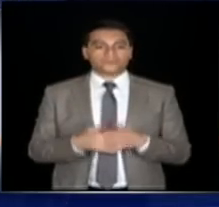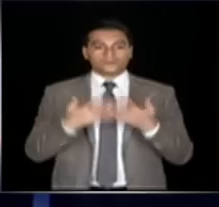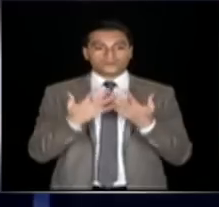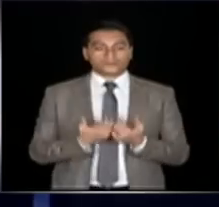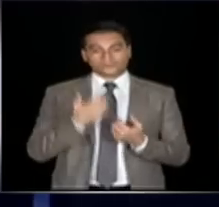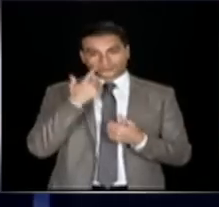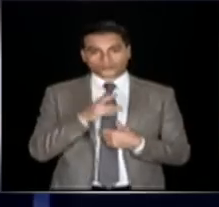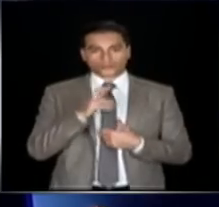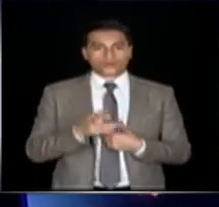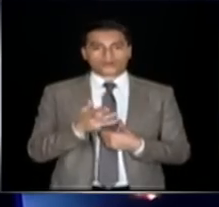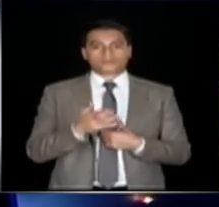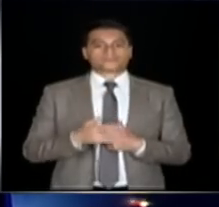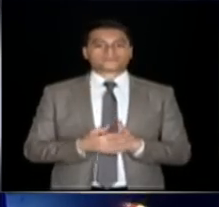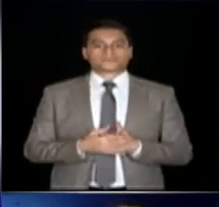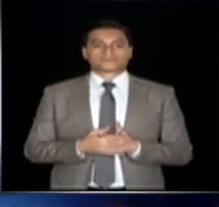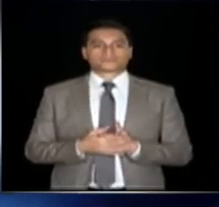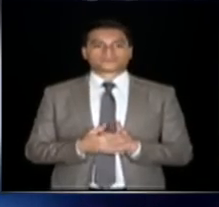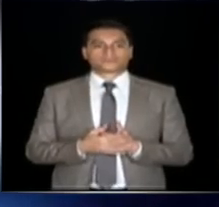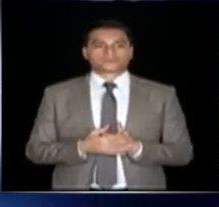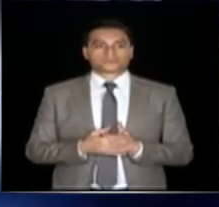ذهنية. والسؤال هو